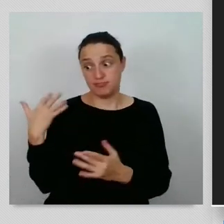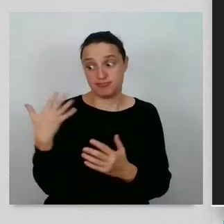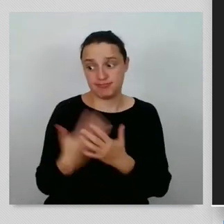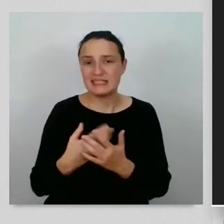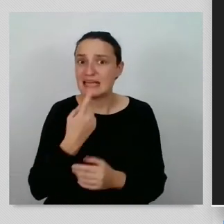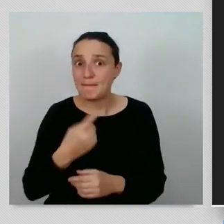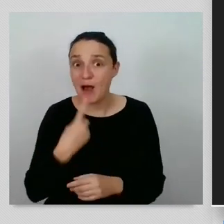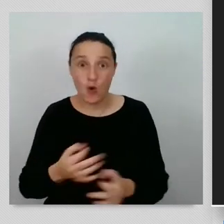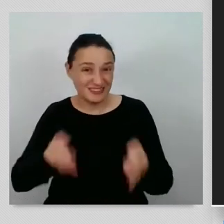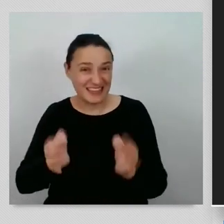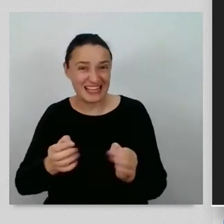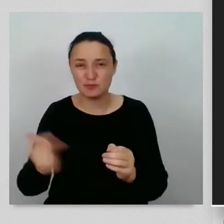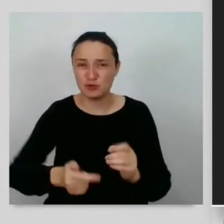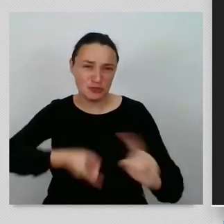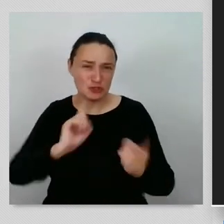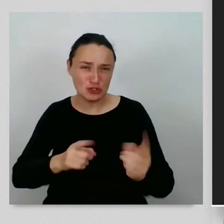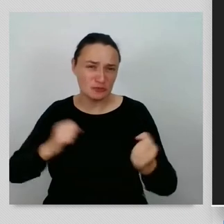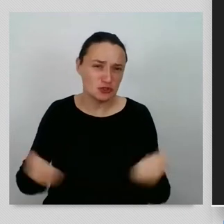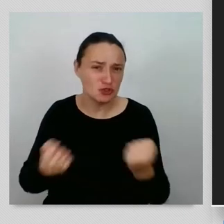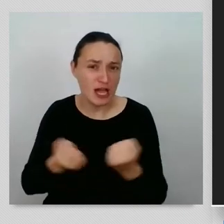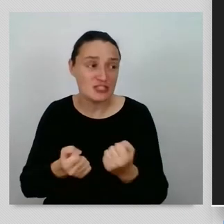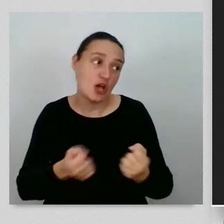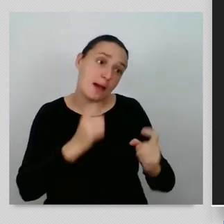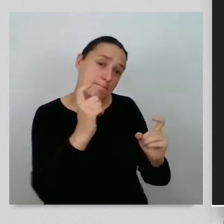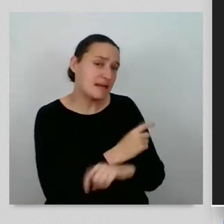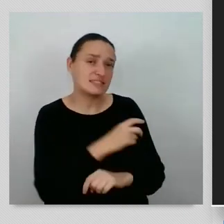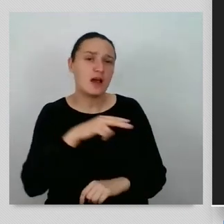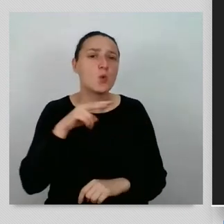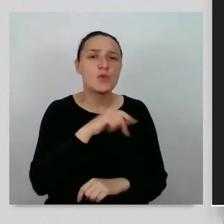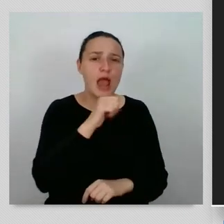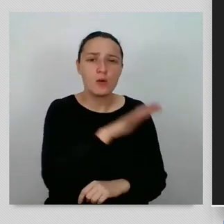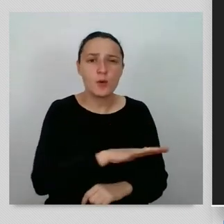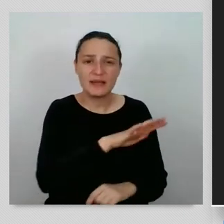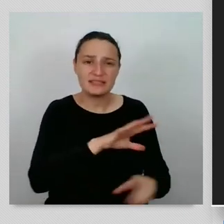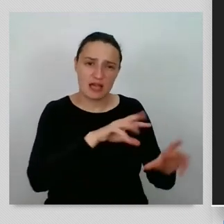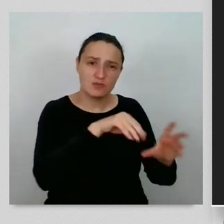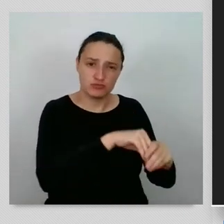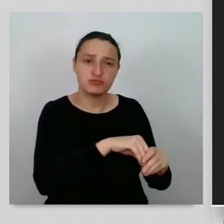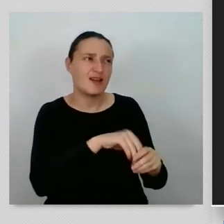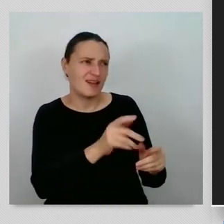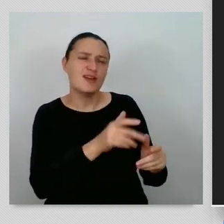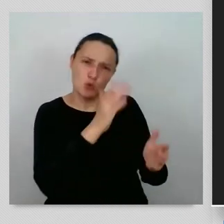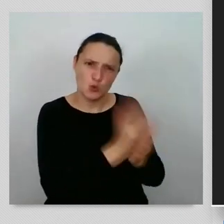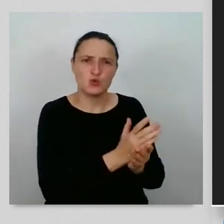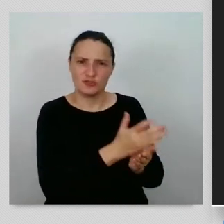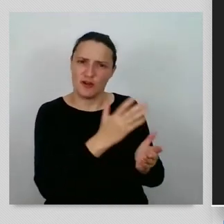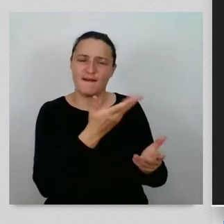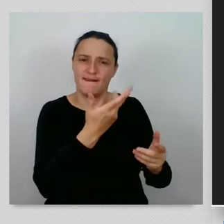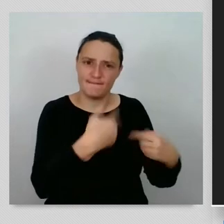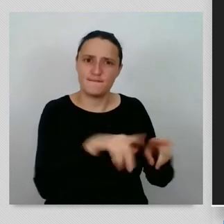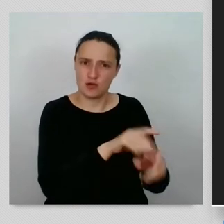biec dużo szybciej niż inne państwa członkowskie Unii Europejskiej przy celach polityki klimatycznej, jakie